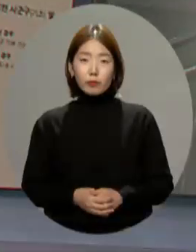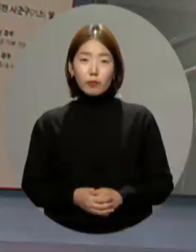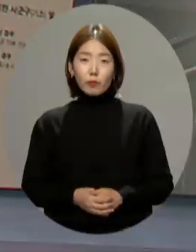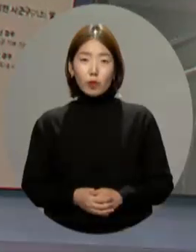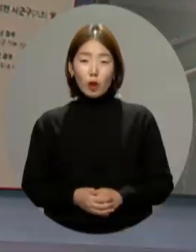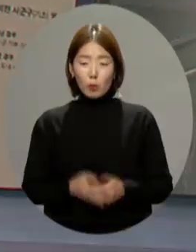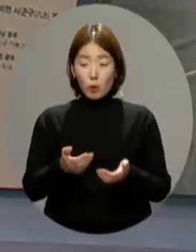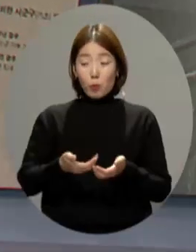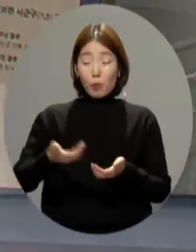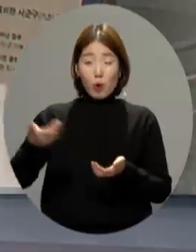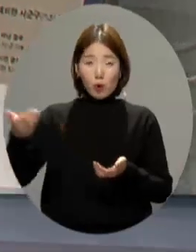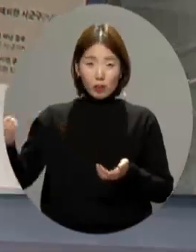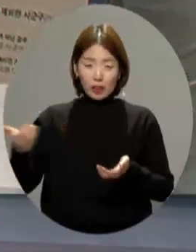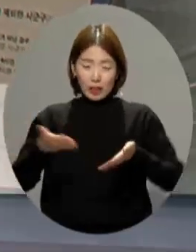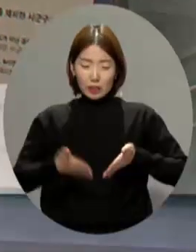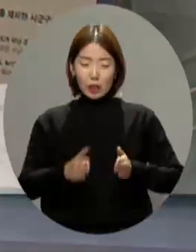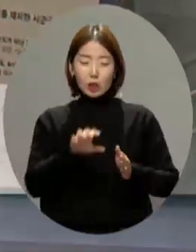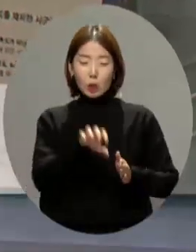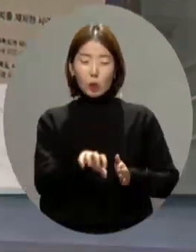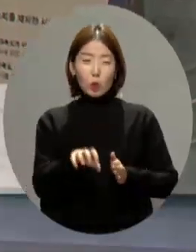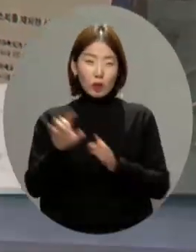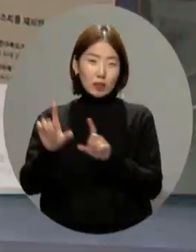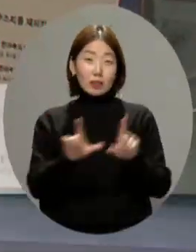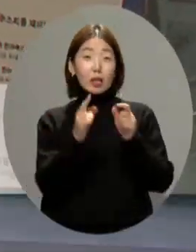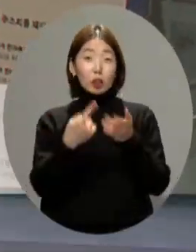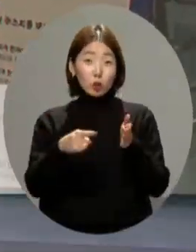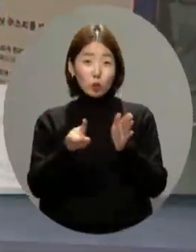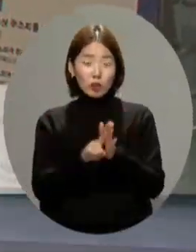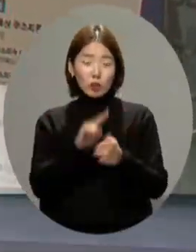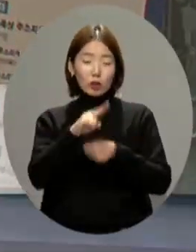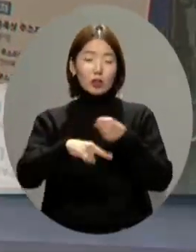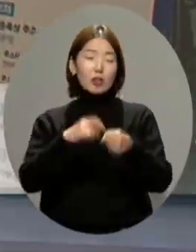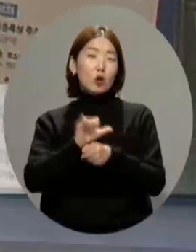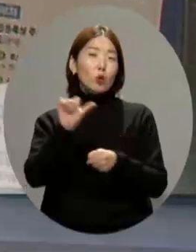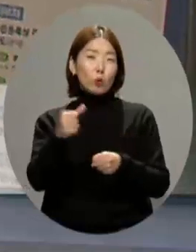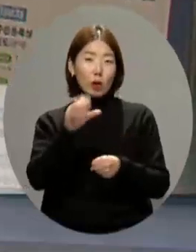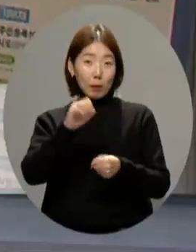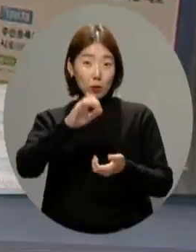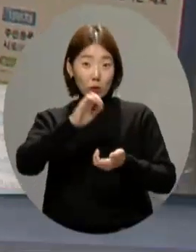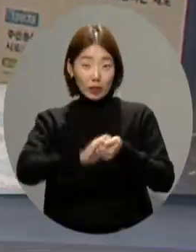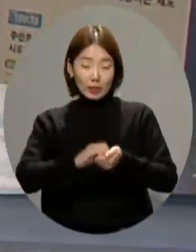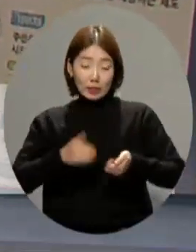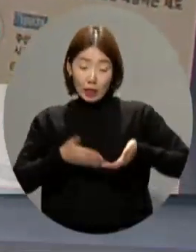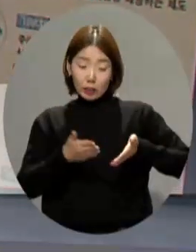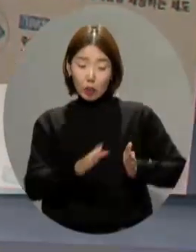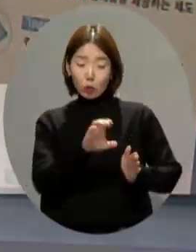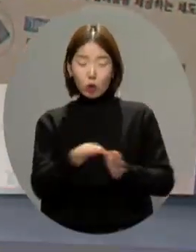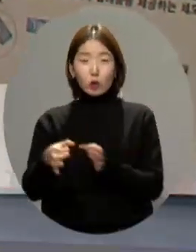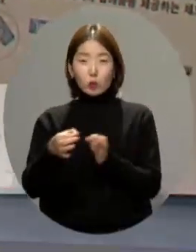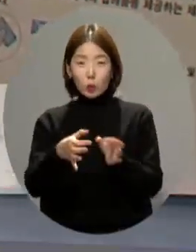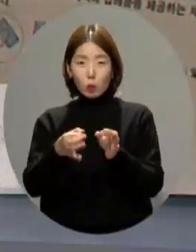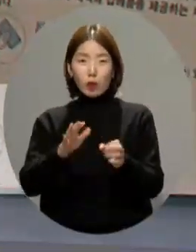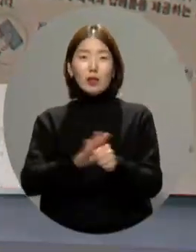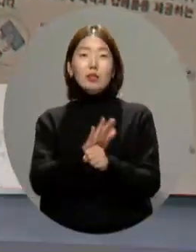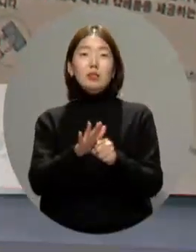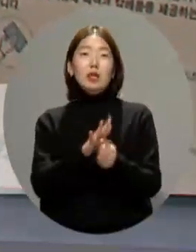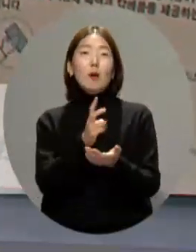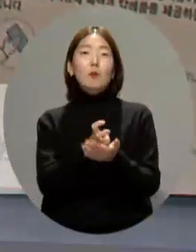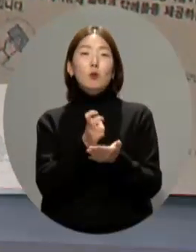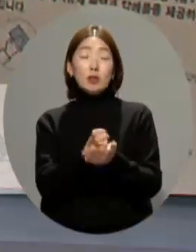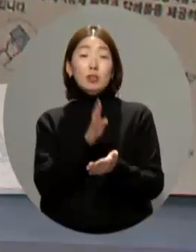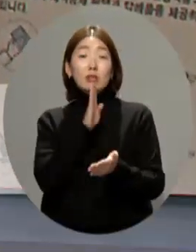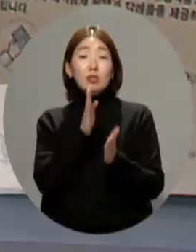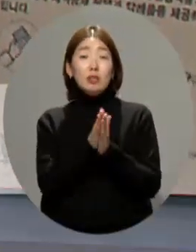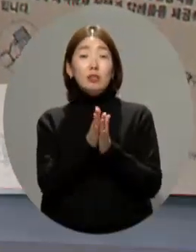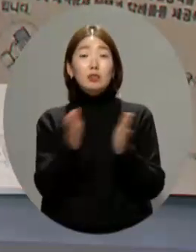옹은 떠났어도 고향 살리겠다는 마음으로 연간 500만 원까지 나고 자란 곳에 기부할 수 있는 고향사랑 기부제가